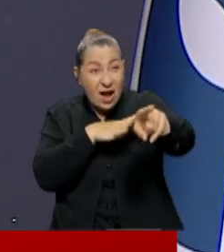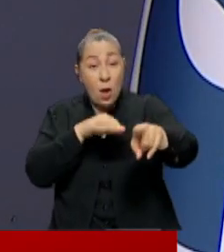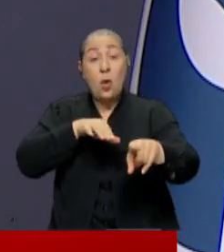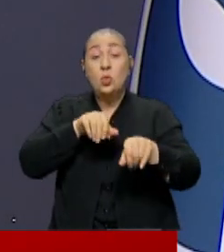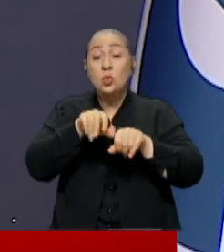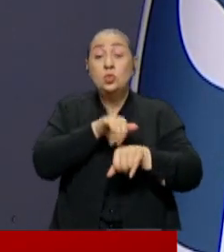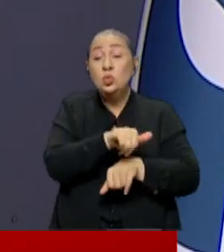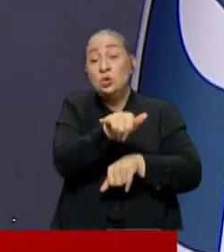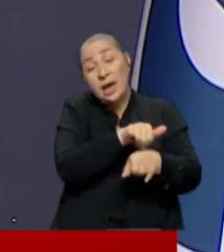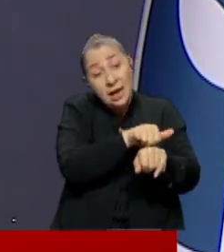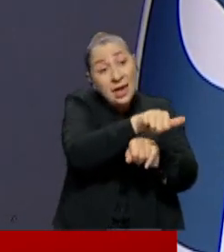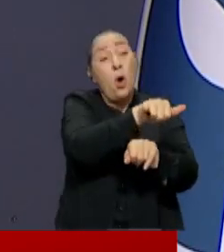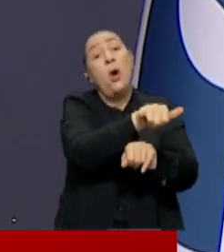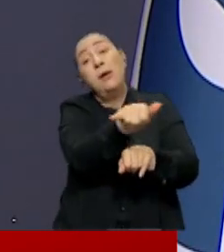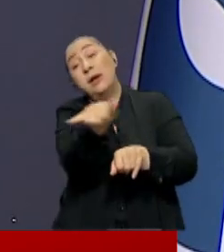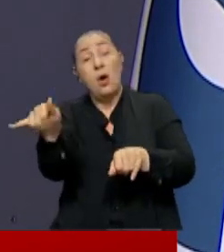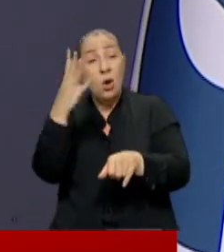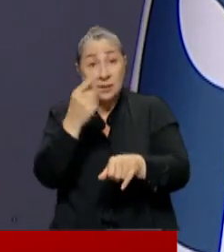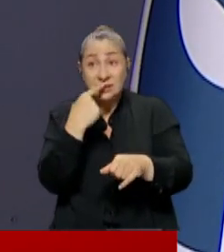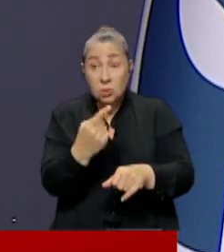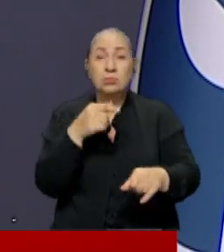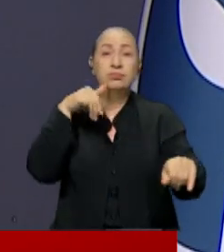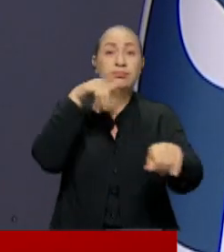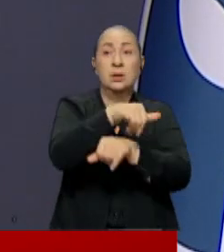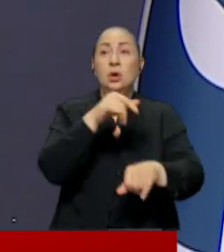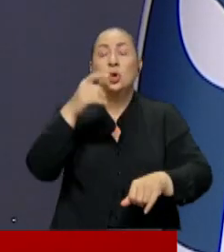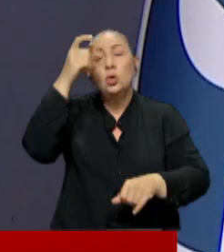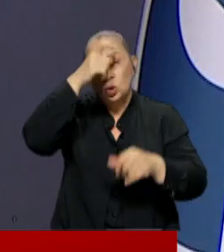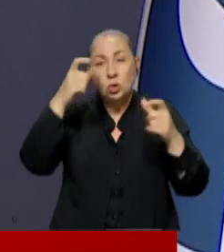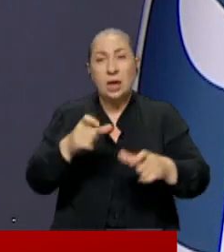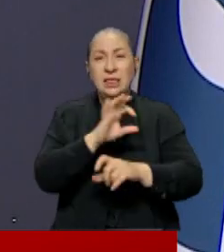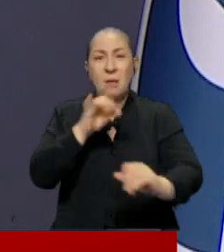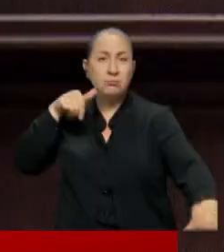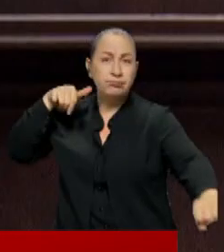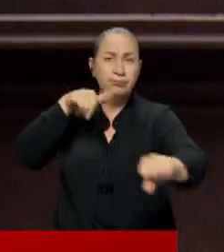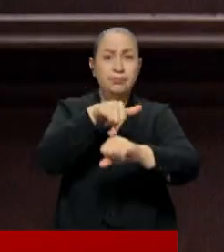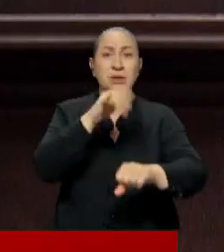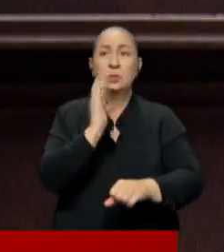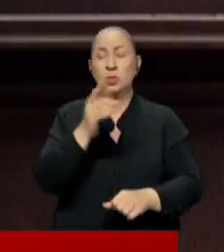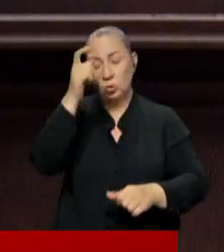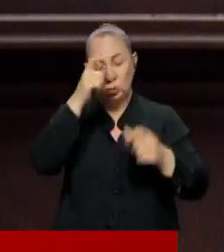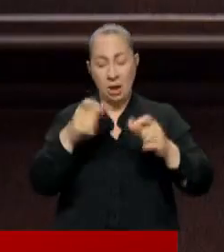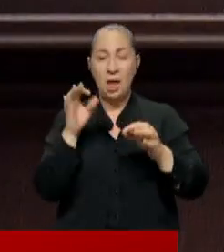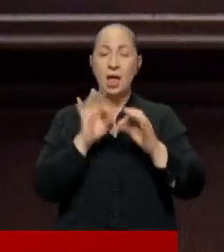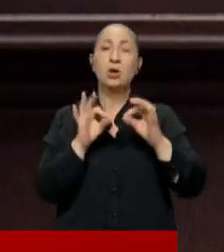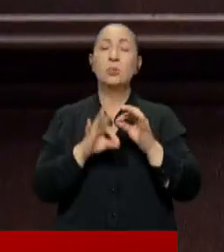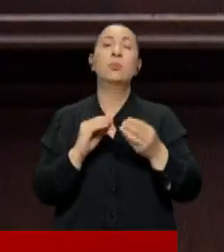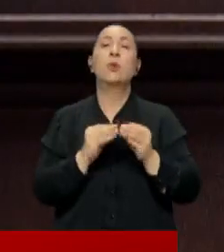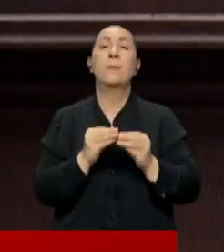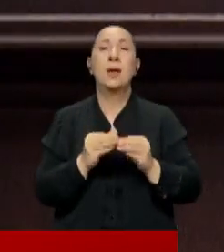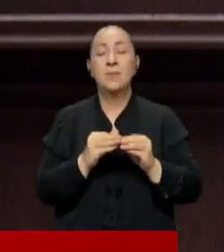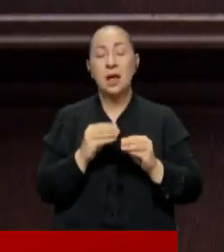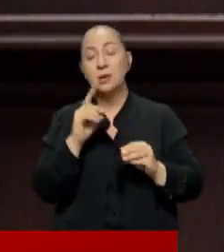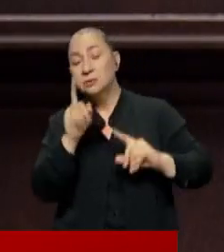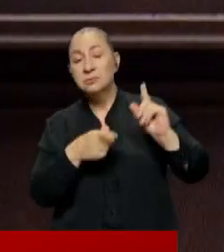yönünü değiştiremezsen o dağa çakılacaksın diyor bu gösterge. Ülke tam bir çakılmaya doğru gidiyor. Ülkemizde ekonomik sorunlara